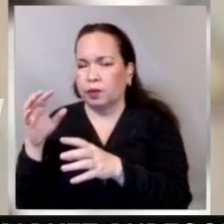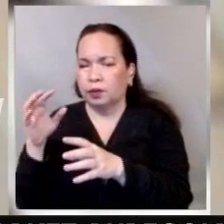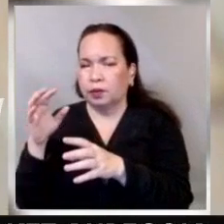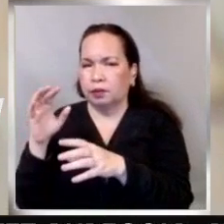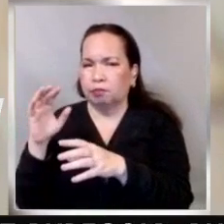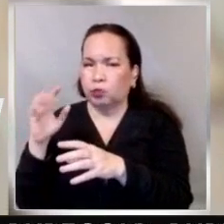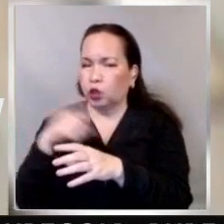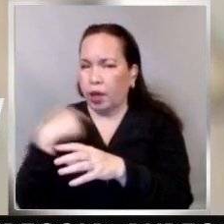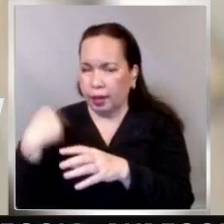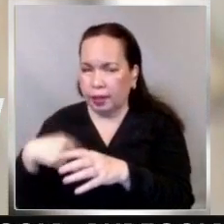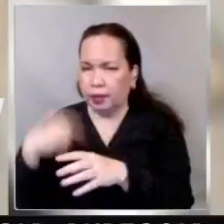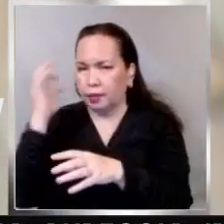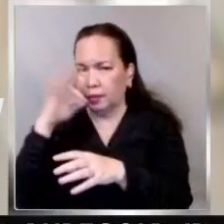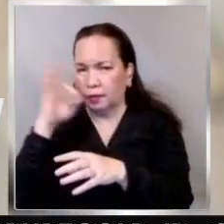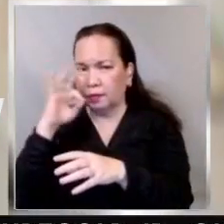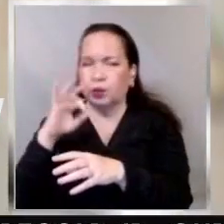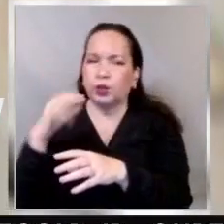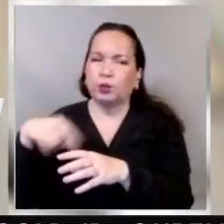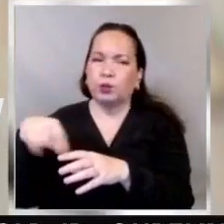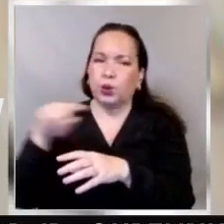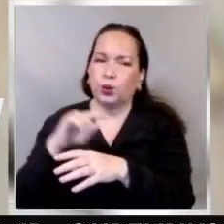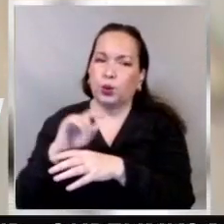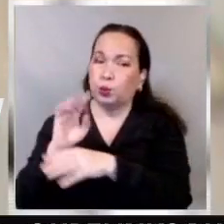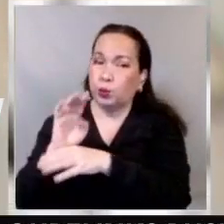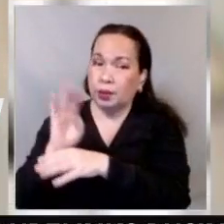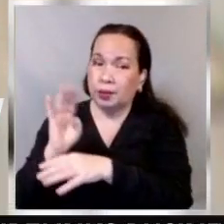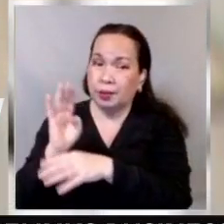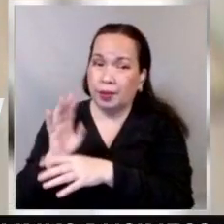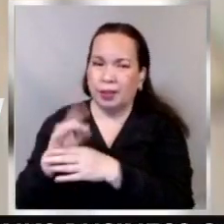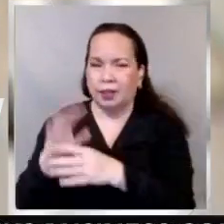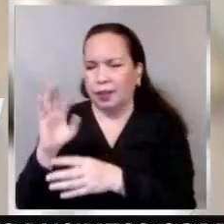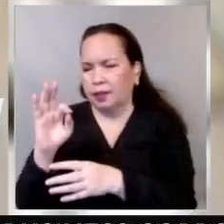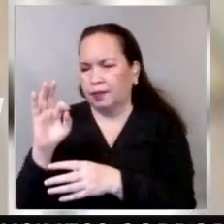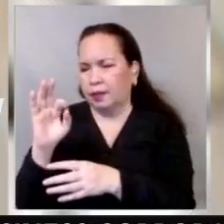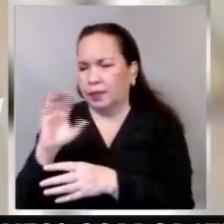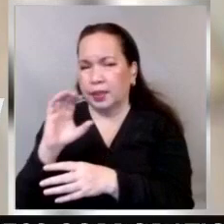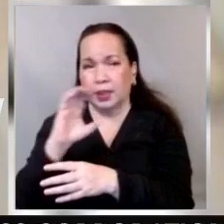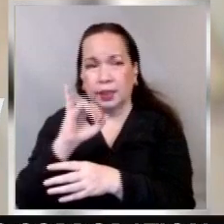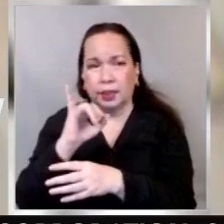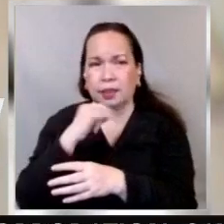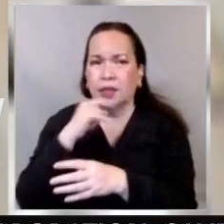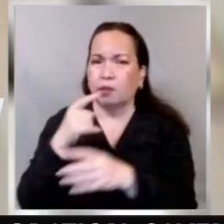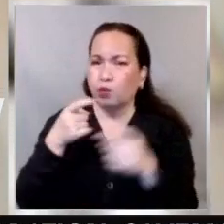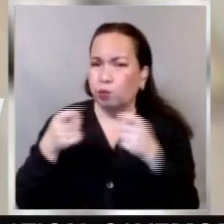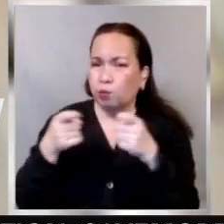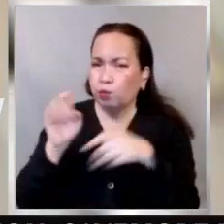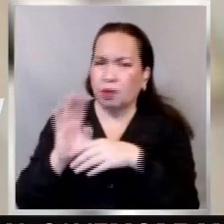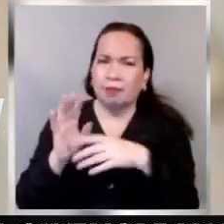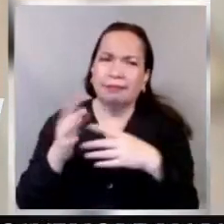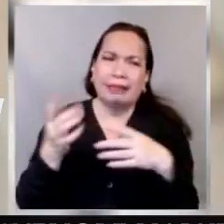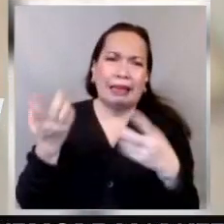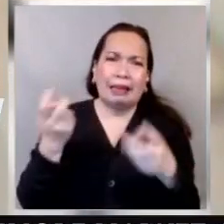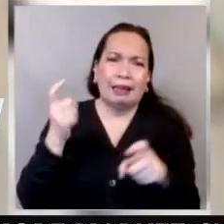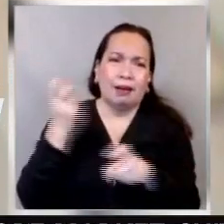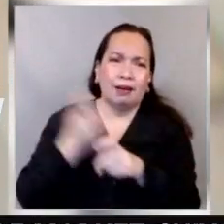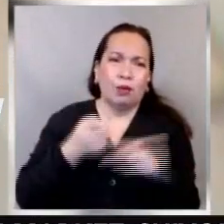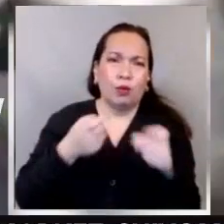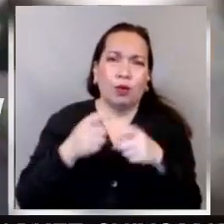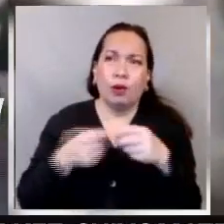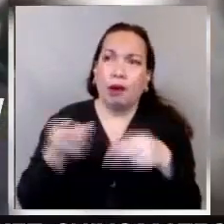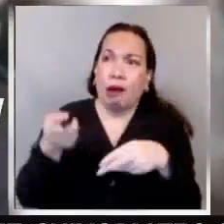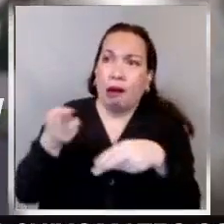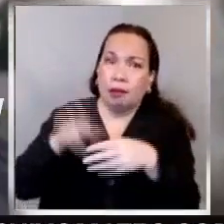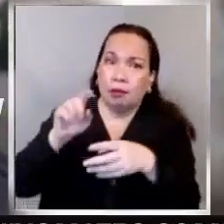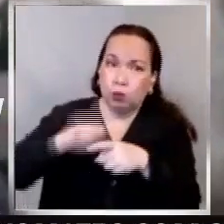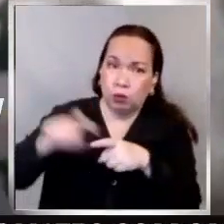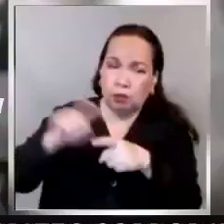o FFCCCII, hindi kontrolado ng mga negosyante ang tumataas na singil sa kuryente, tubig at petrolyo.